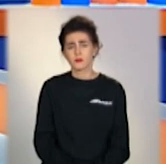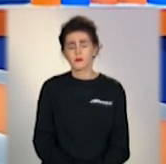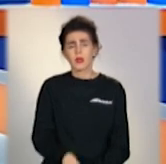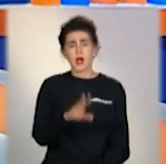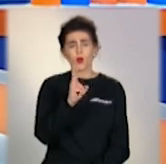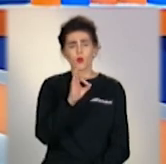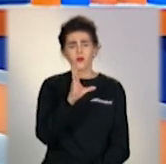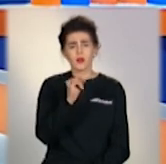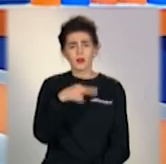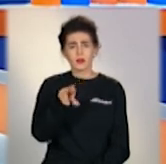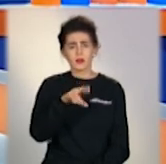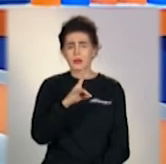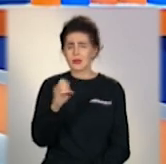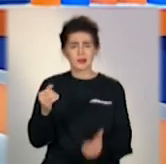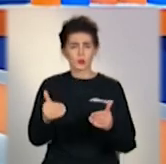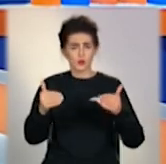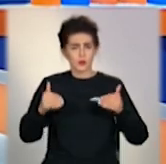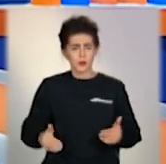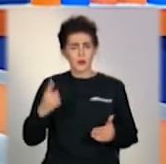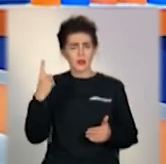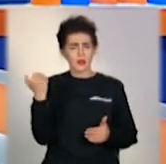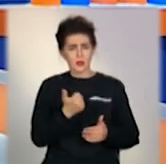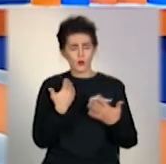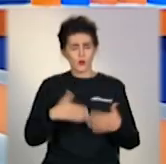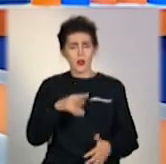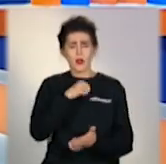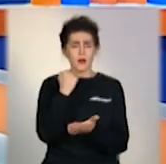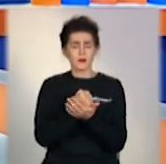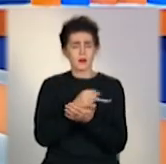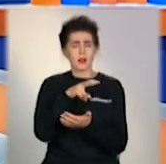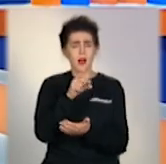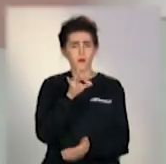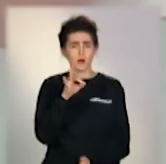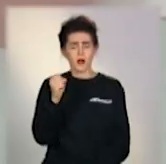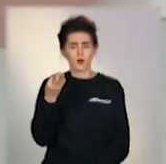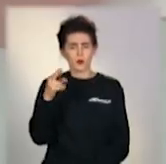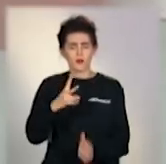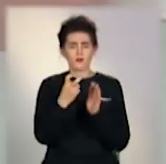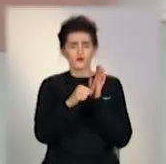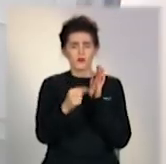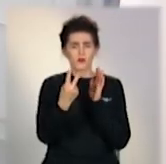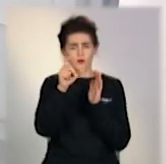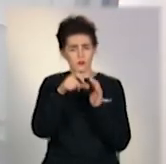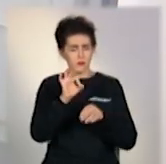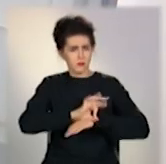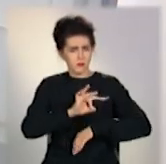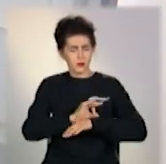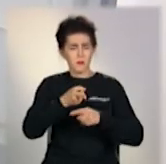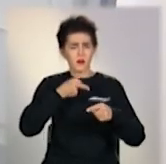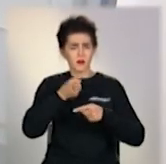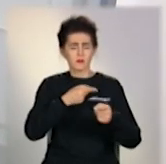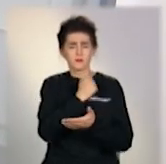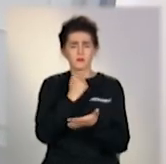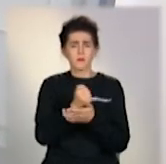Ковід не відступає. За неділю лабораторії Донеччини повідомили про 262 хворих. Третину з них